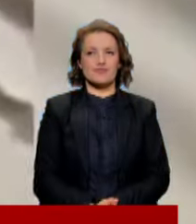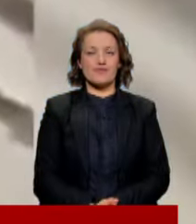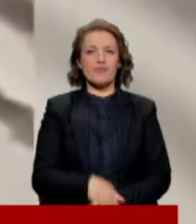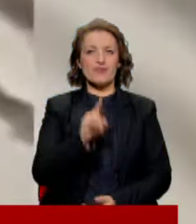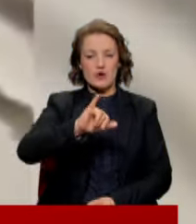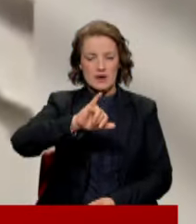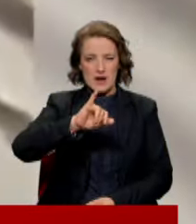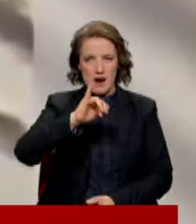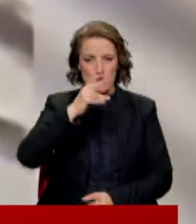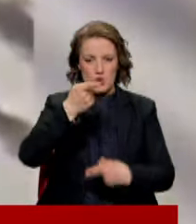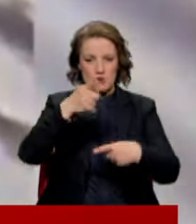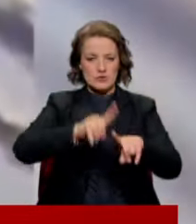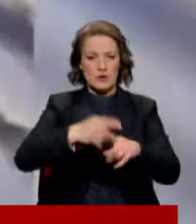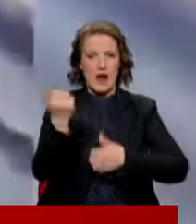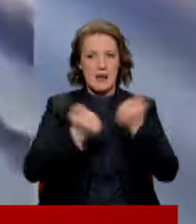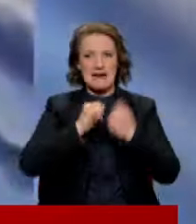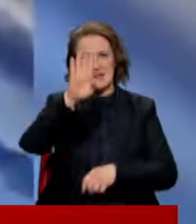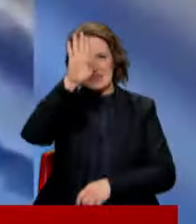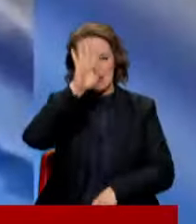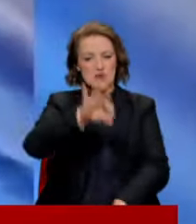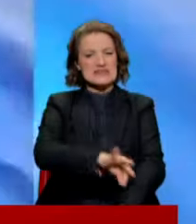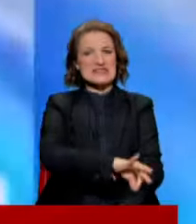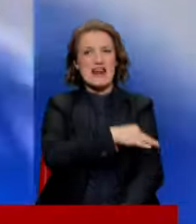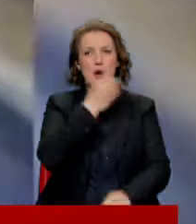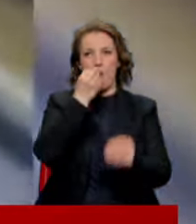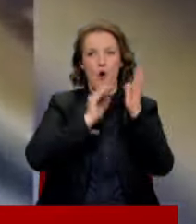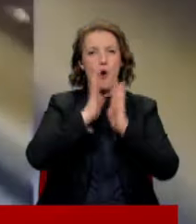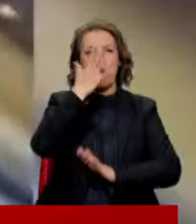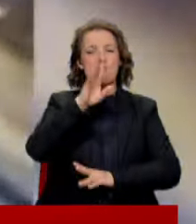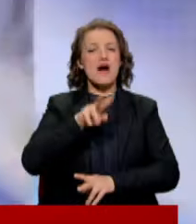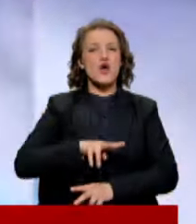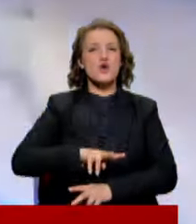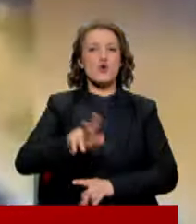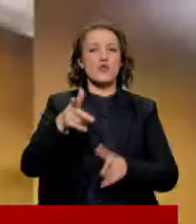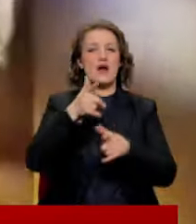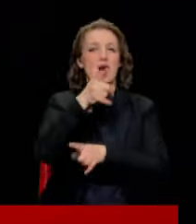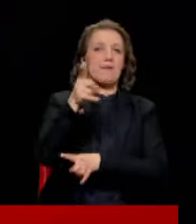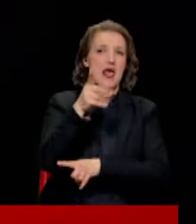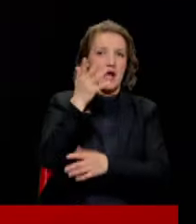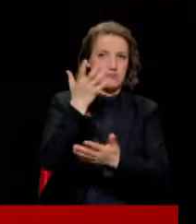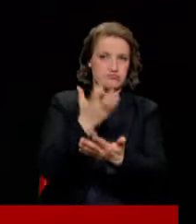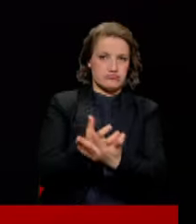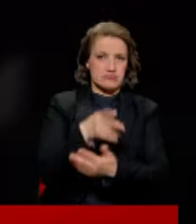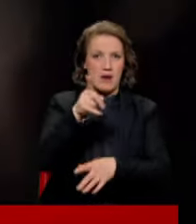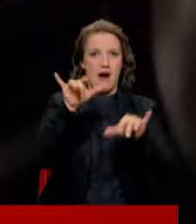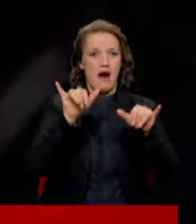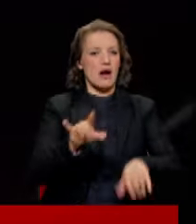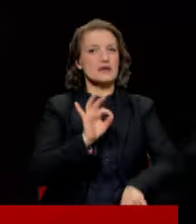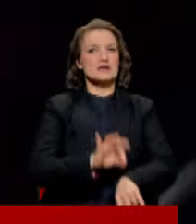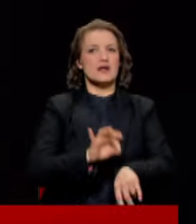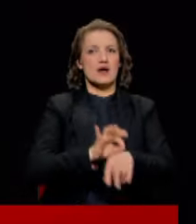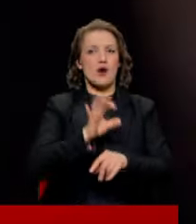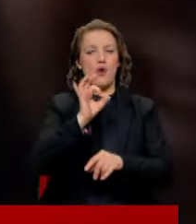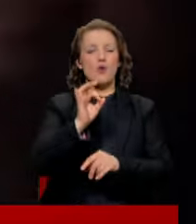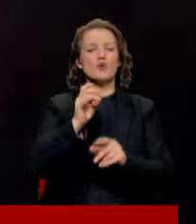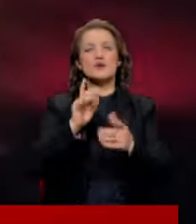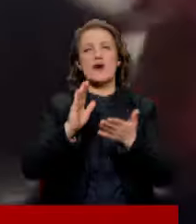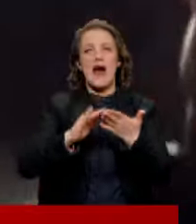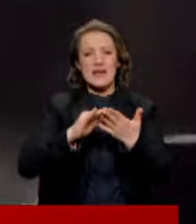O lüks araçları daha sonra İstanbul Sarıyer'de orman yolunda kaydetti güvenlik kameraları. Aynı dakikalarda Oğuz Acı